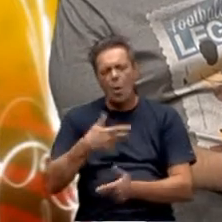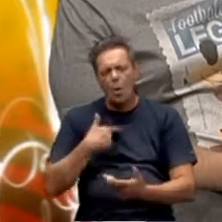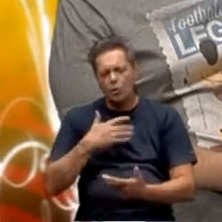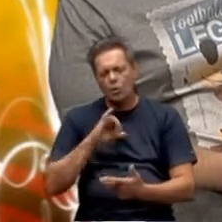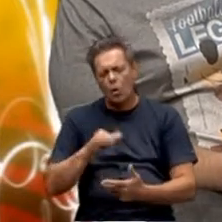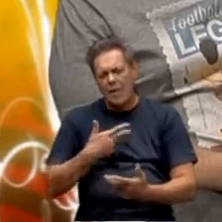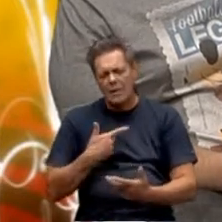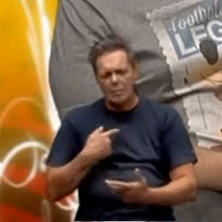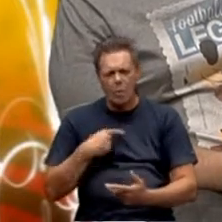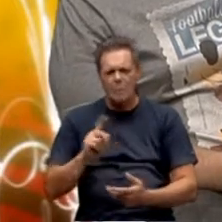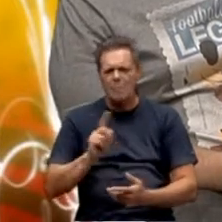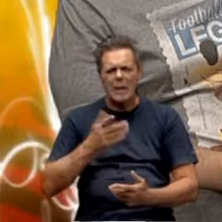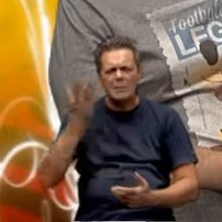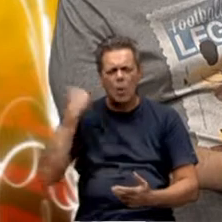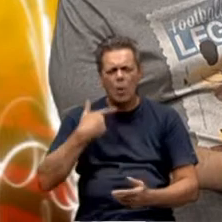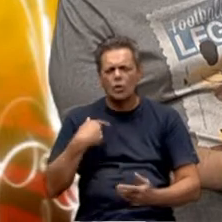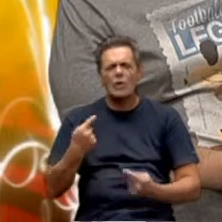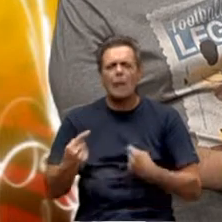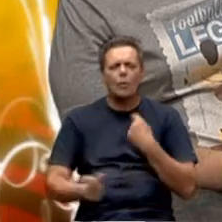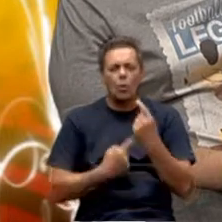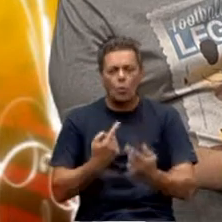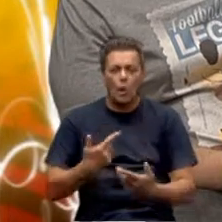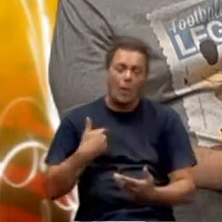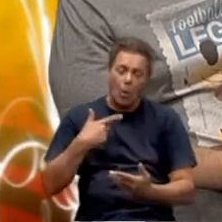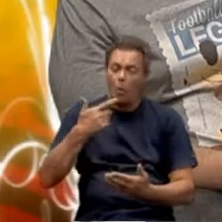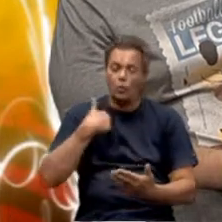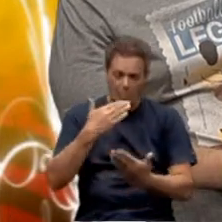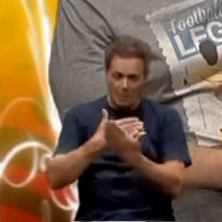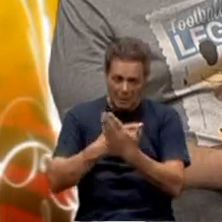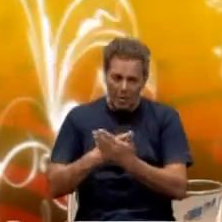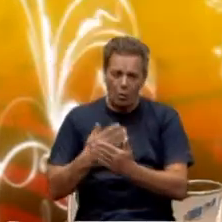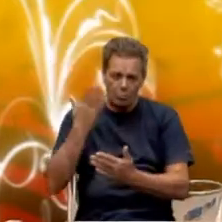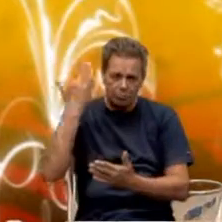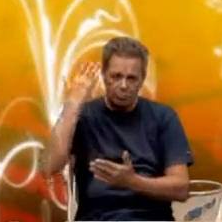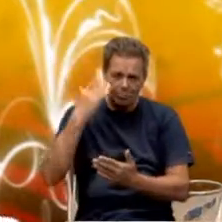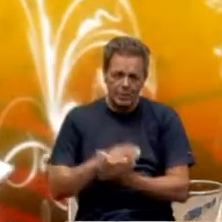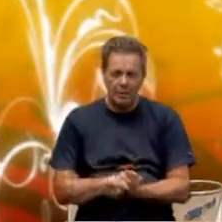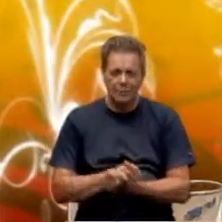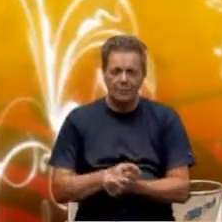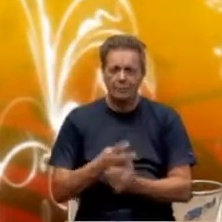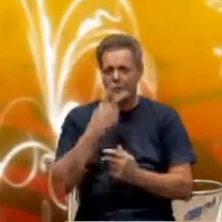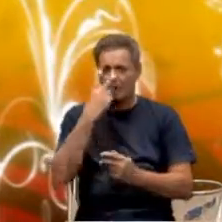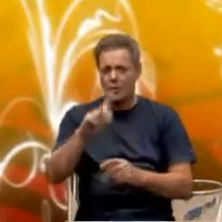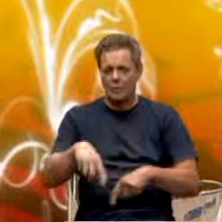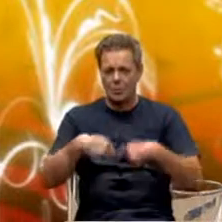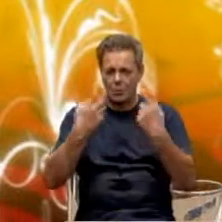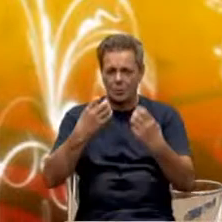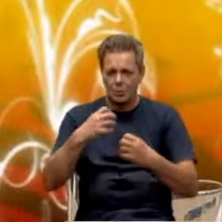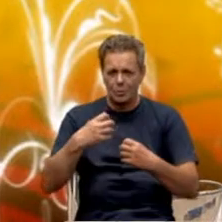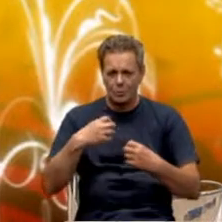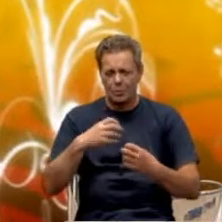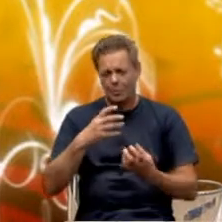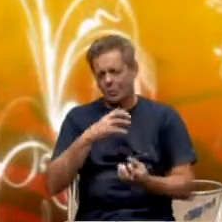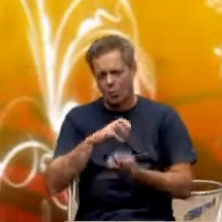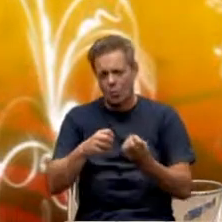Mi nismo ono što nam se dogodilo, već ono što planiramo postati. Evo, dragi gledatelji, vidimo se sljedeću srijedu. Dođite sutra na Trg